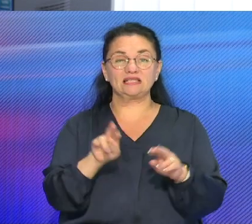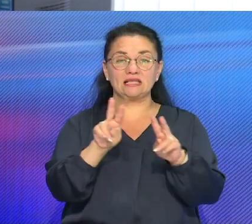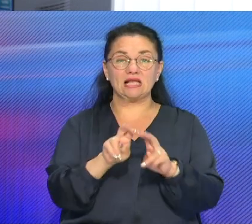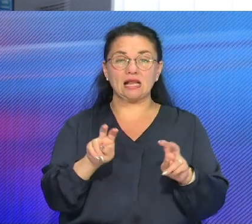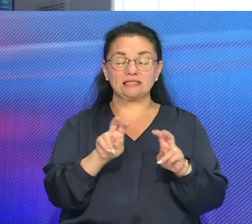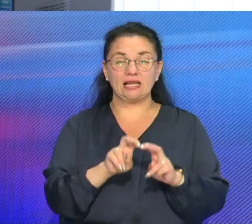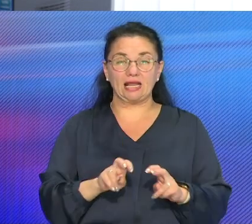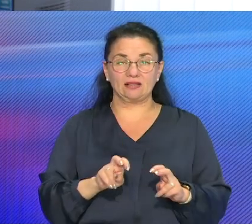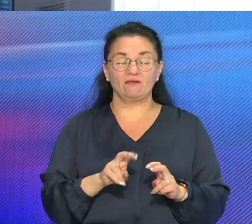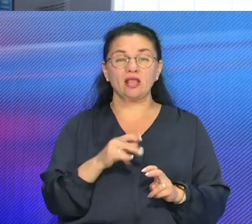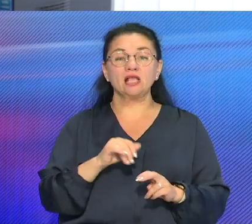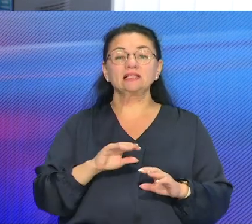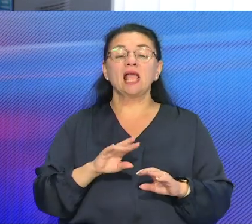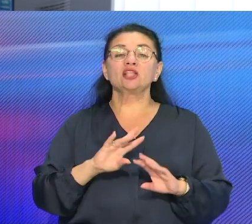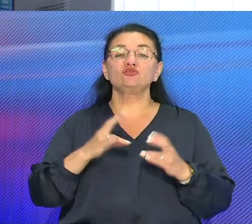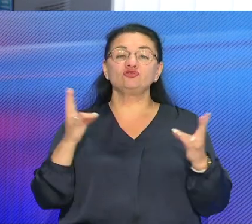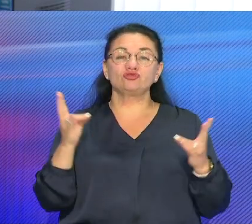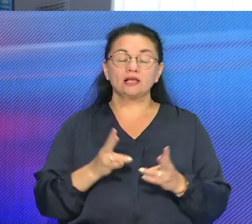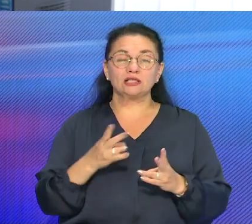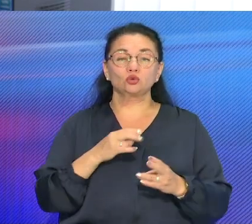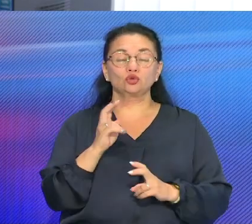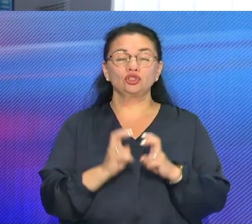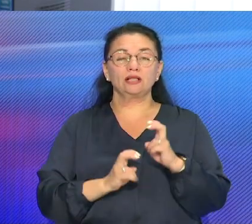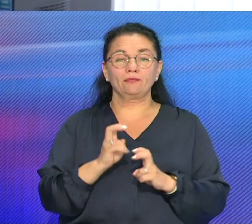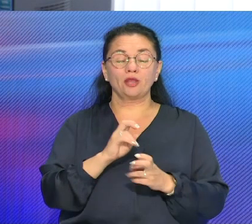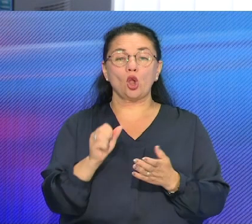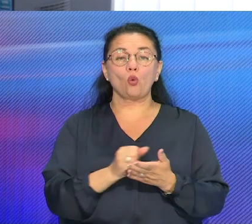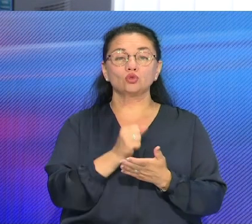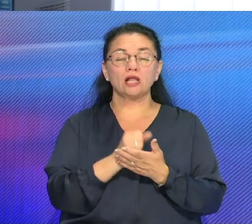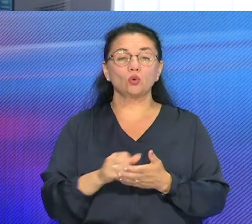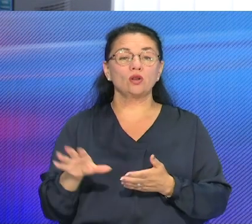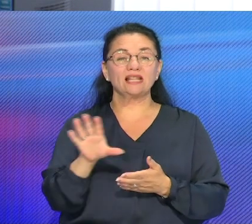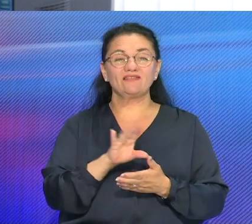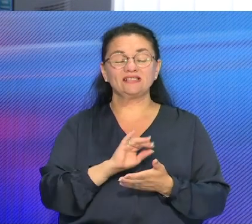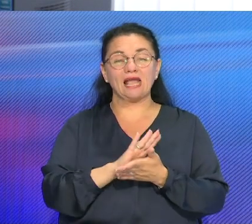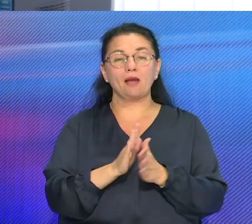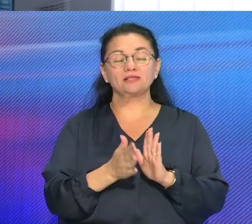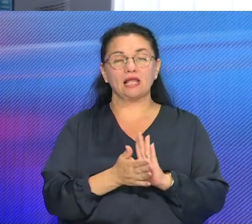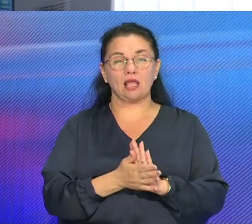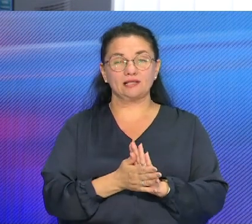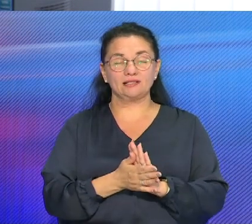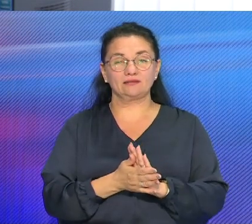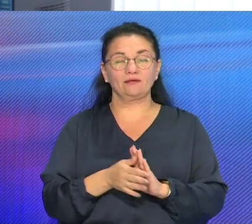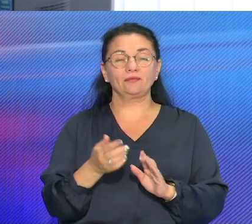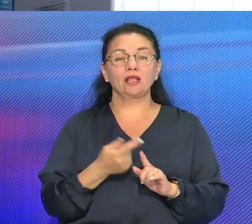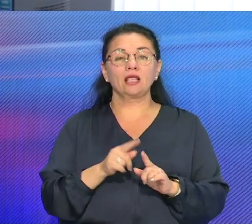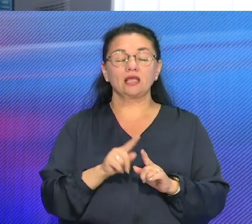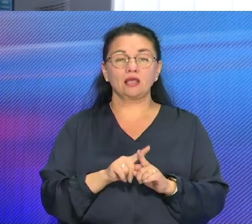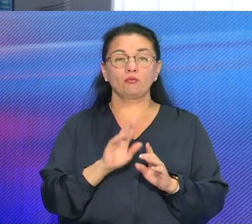несчастных случаев на производстве. В ходе расследования будут установлены все обстоятельства данного несчастного случая и определены